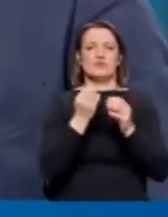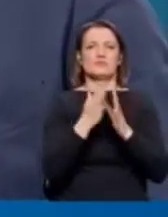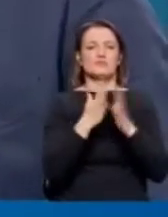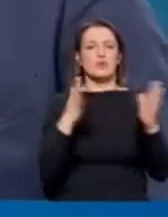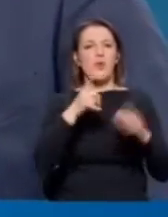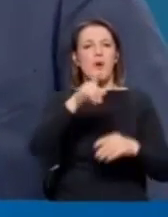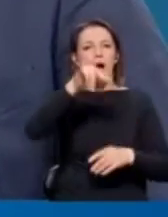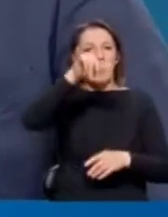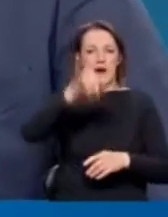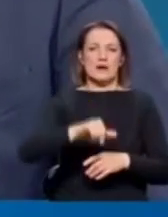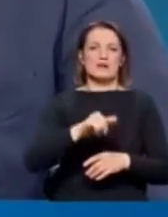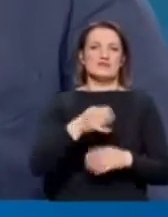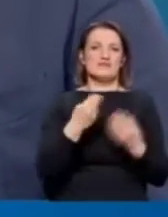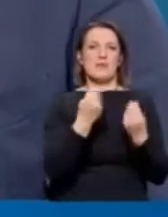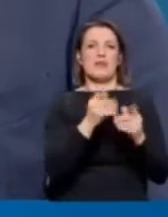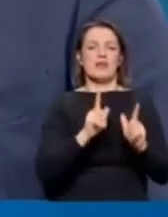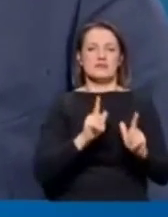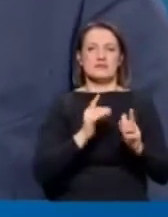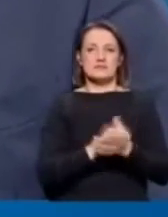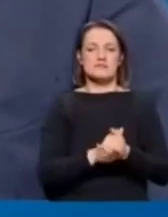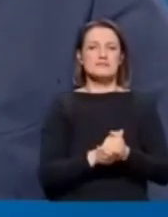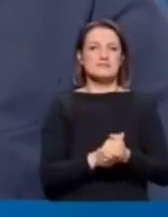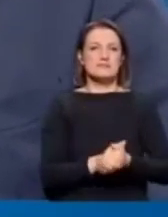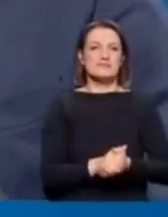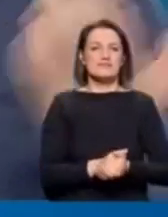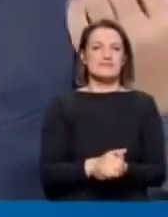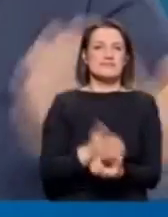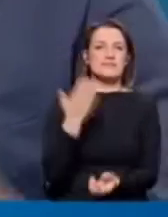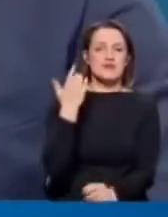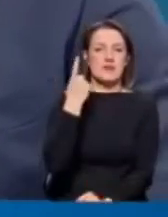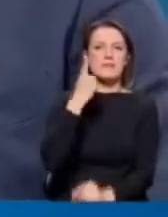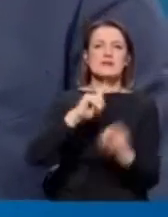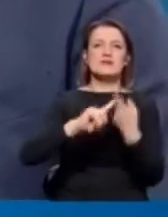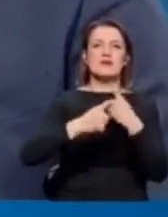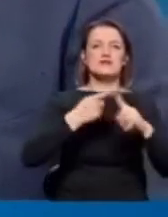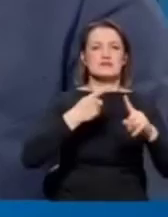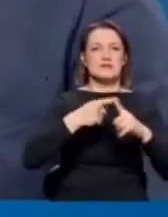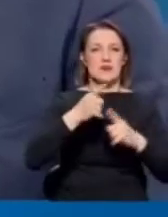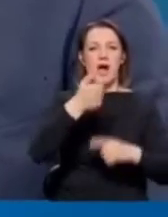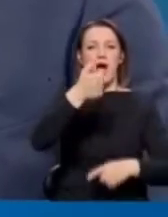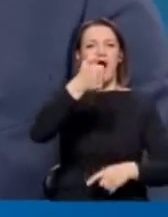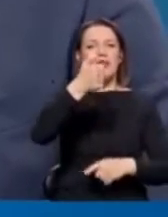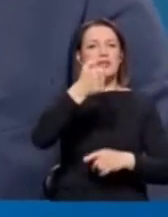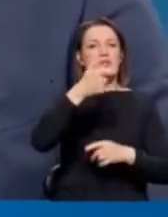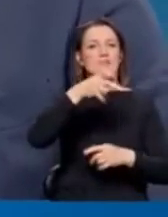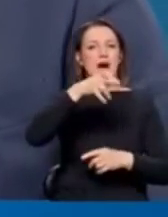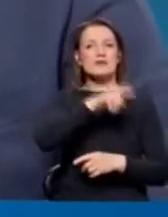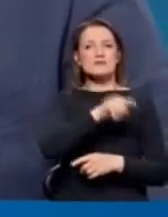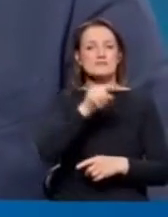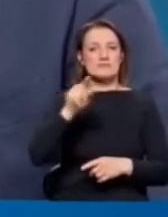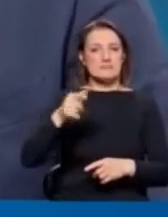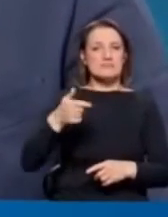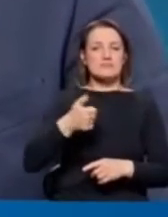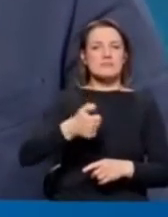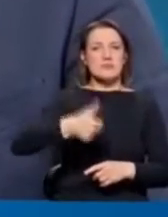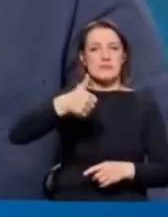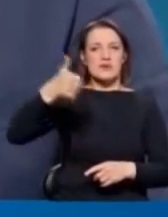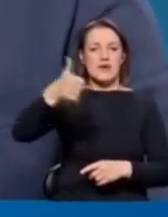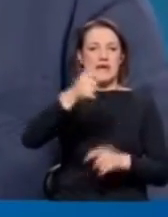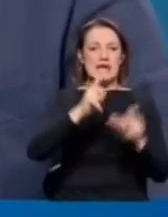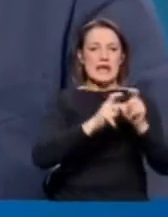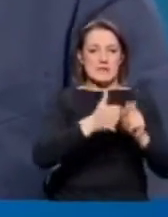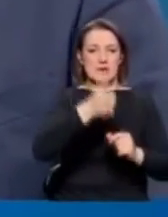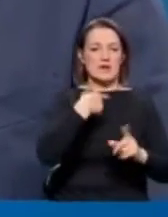onun hakkını teslim etmek lazım çünkü geçen bir siyasi parti Bu altı Parti'den birinin genel başkanıyla